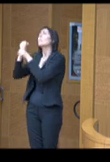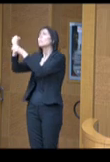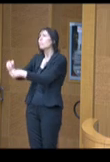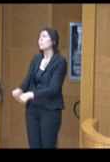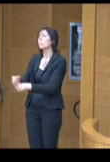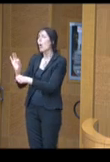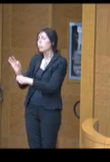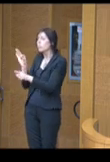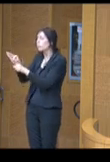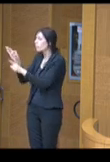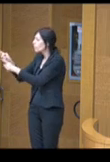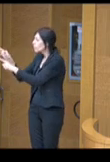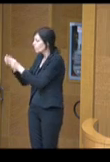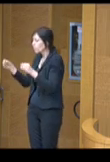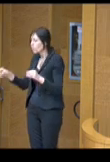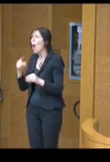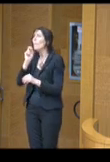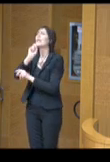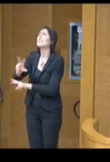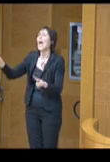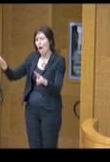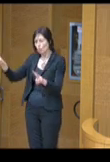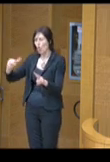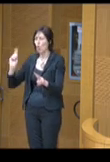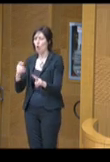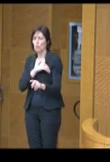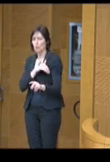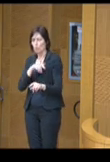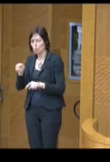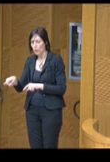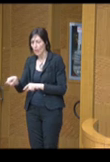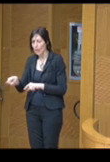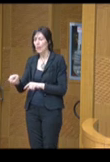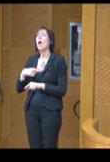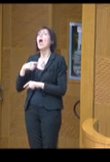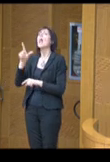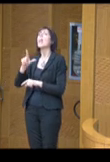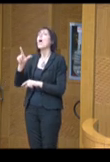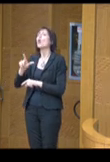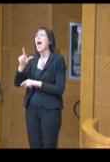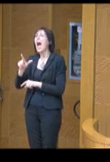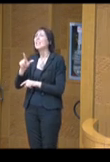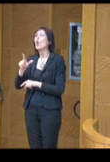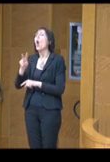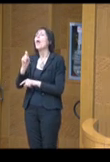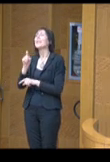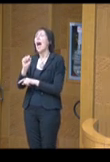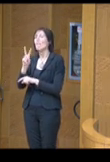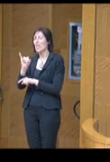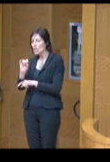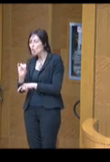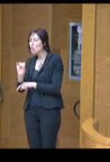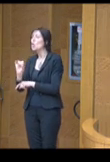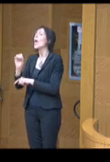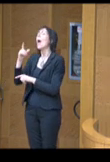discipline di indirizzo e un messaggio per i nostri studenti. Le tre mente superiori sono Leonardo da Vinci, Maria Montessori e Sigmund